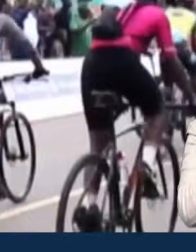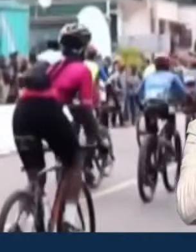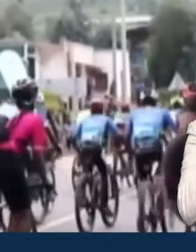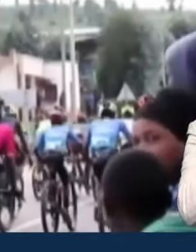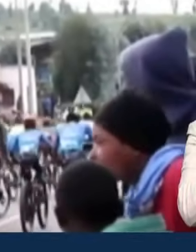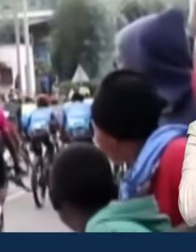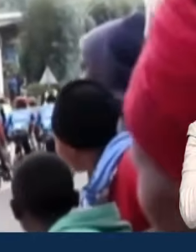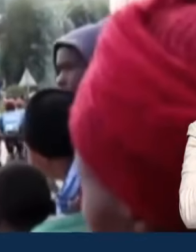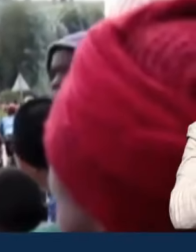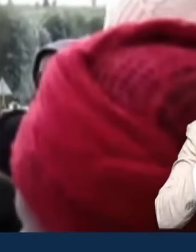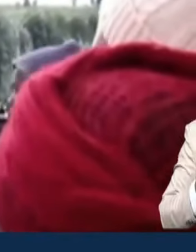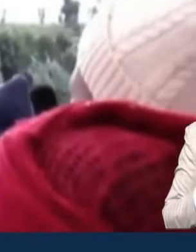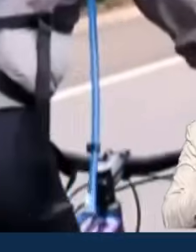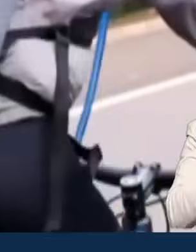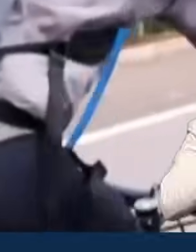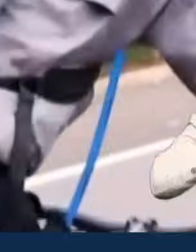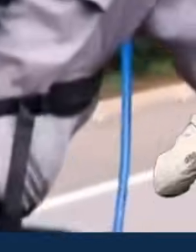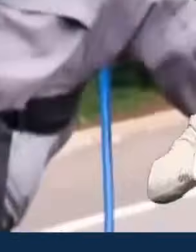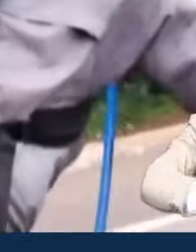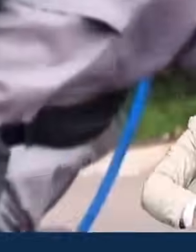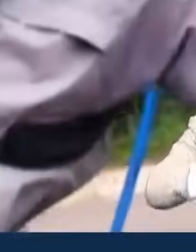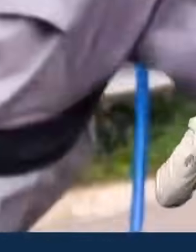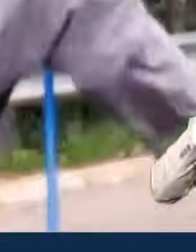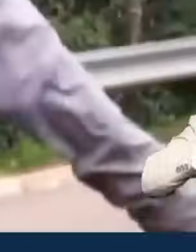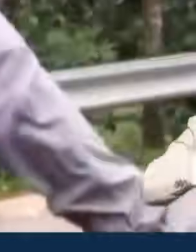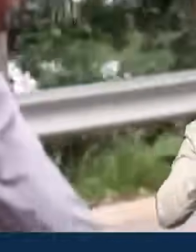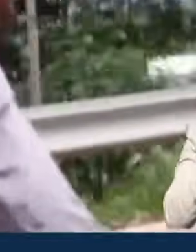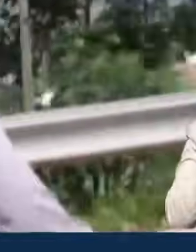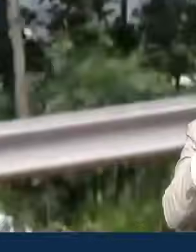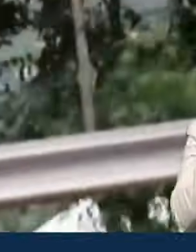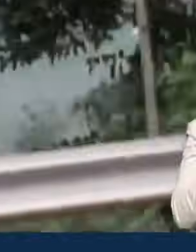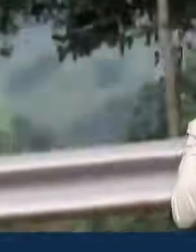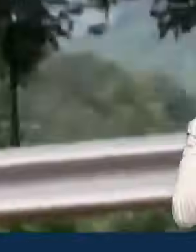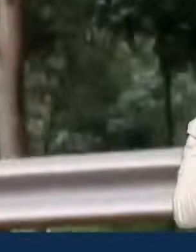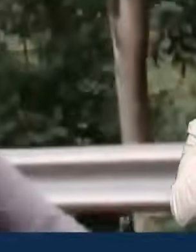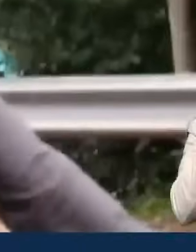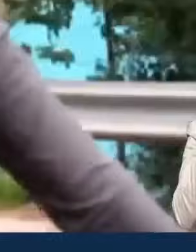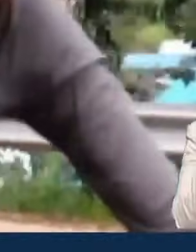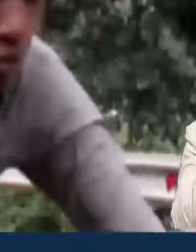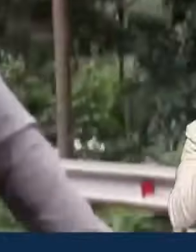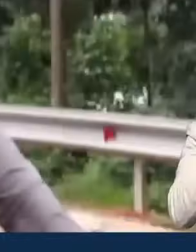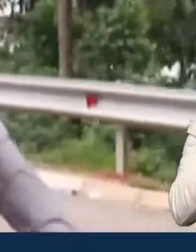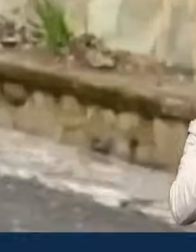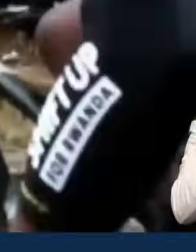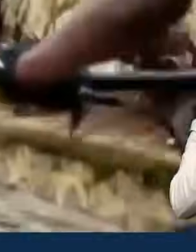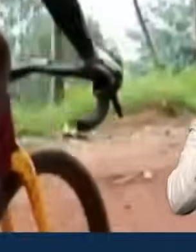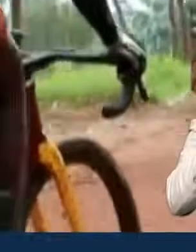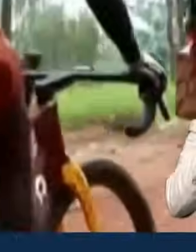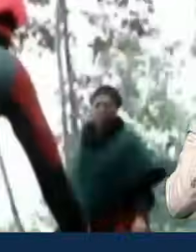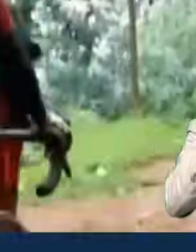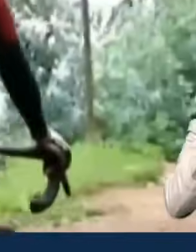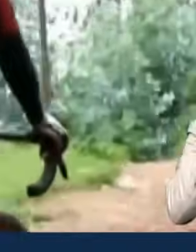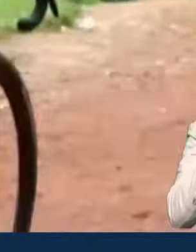bagore babigize umwuga nibo begukanye iri rushanwa ryakinwaga ku nshuro ya mbere rikitirirwa umusambi race